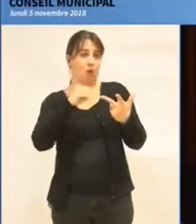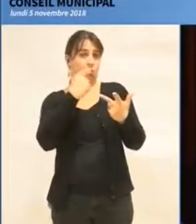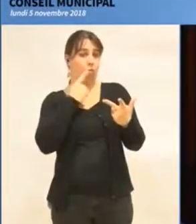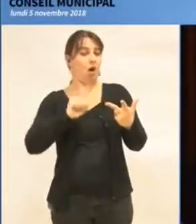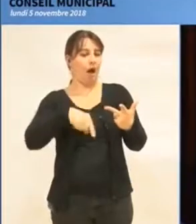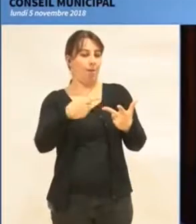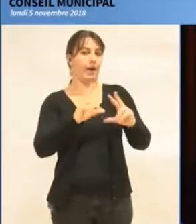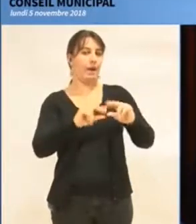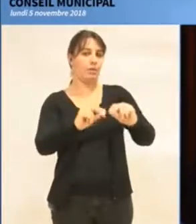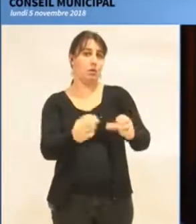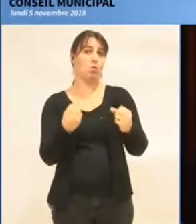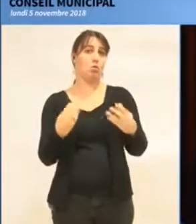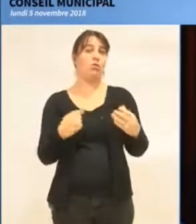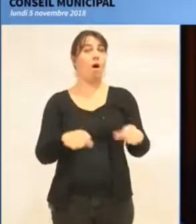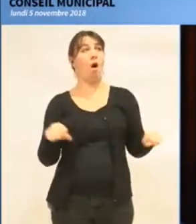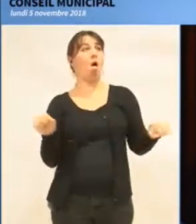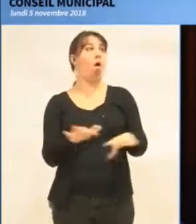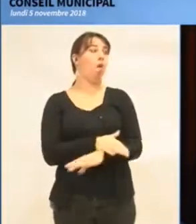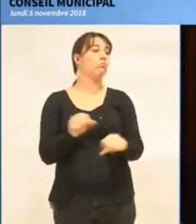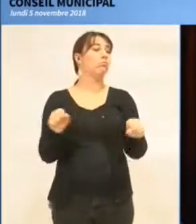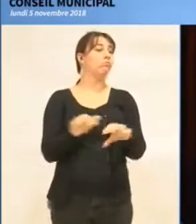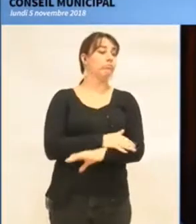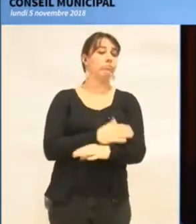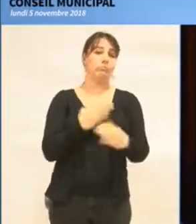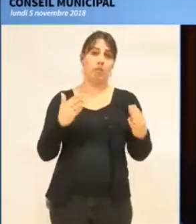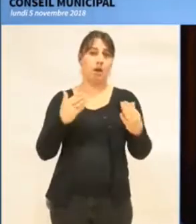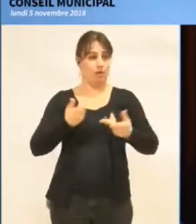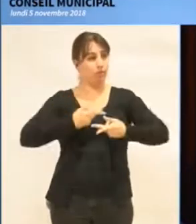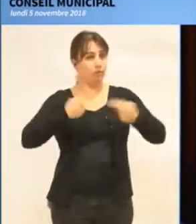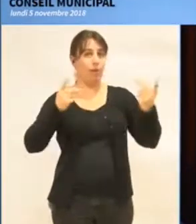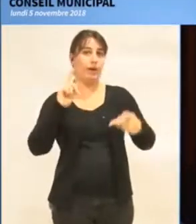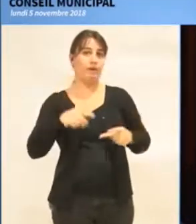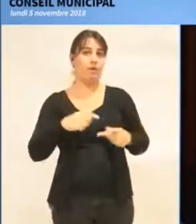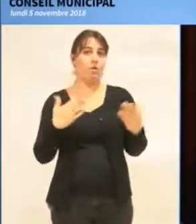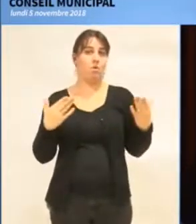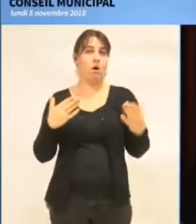qui est souvent aussi absent de nos politiques de sécurité et qu'il faut savoir évoquer, il est plus intime.